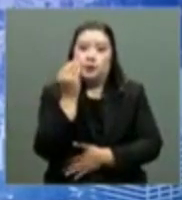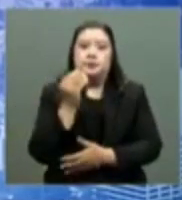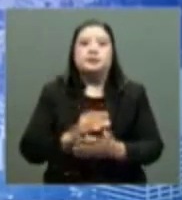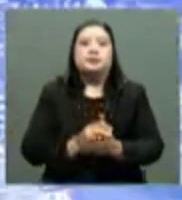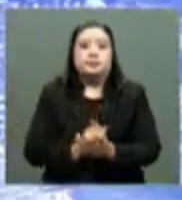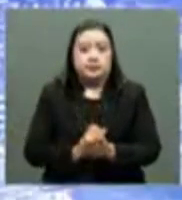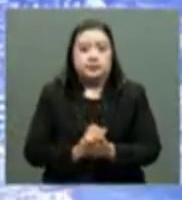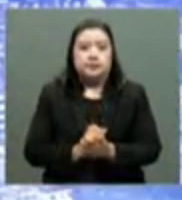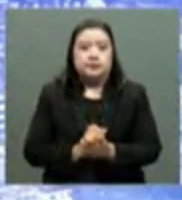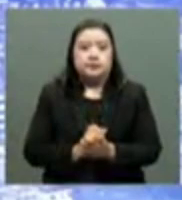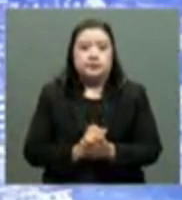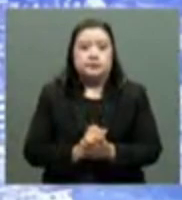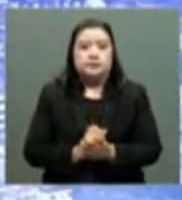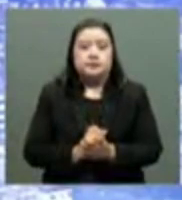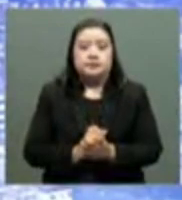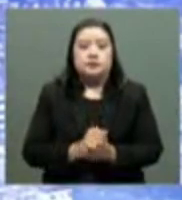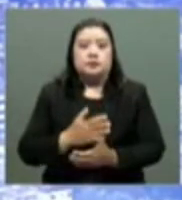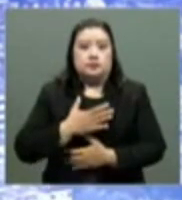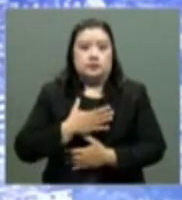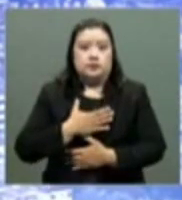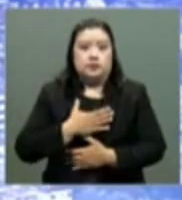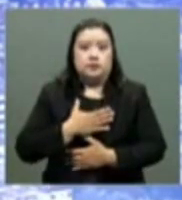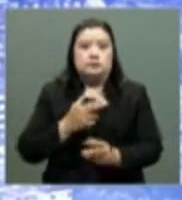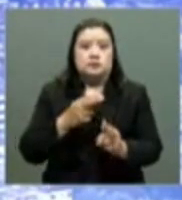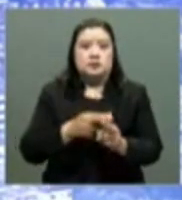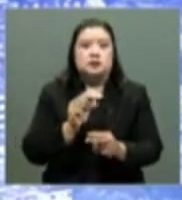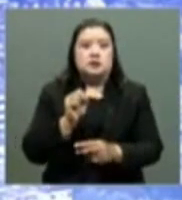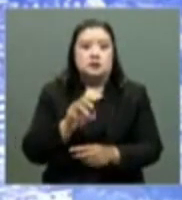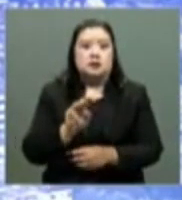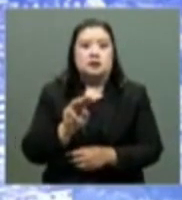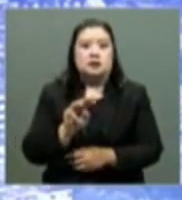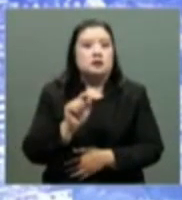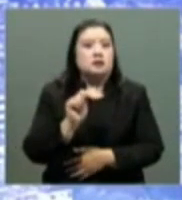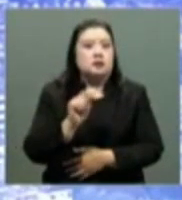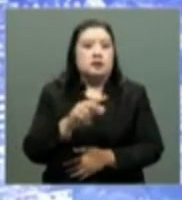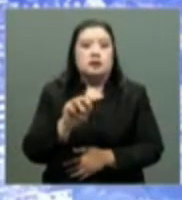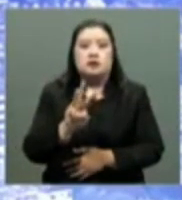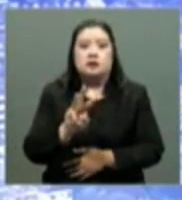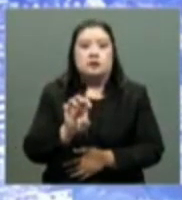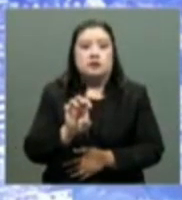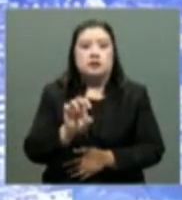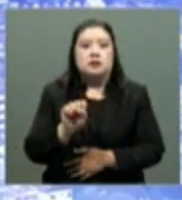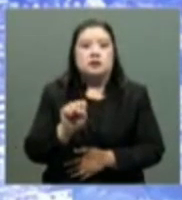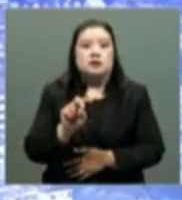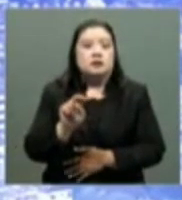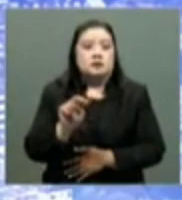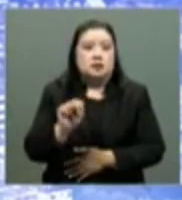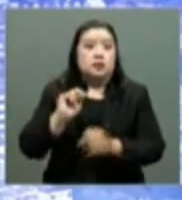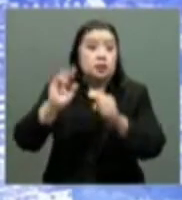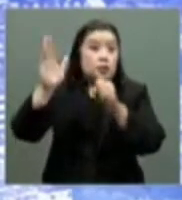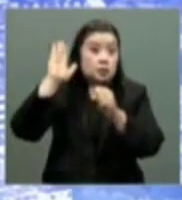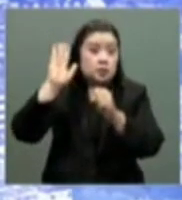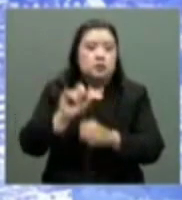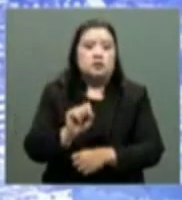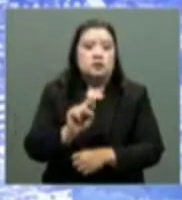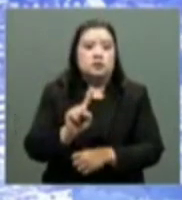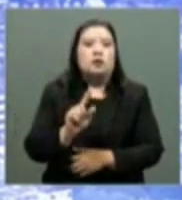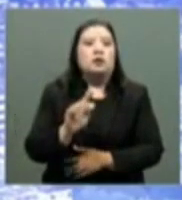ครับครับผมนายแพทย์ทวีสินวิษณุโยธินนะครับโฆษกของสบควันนี้มารายง